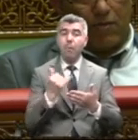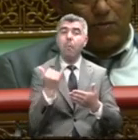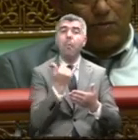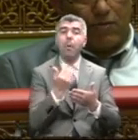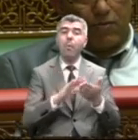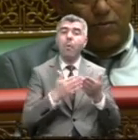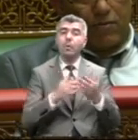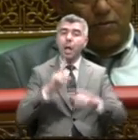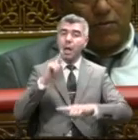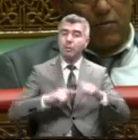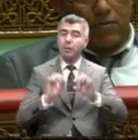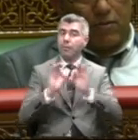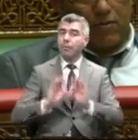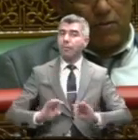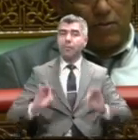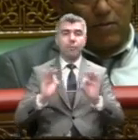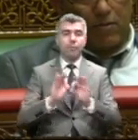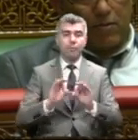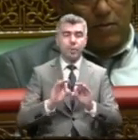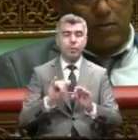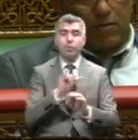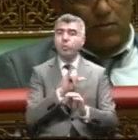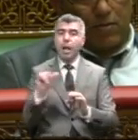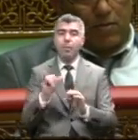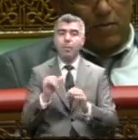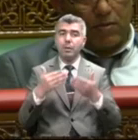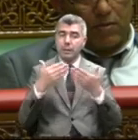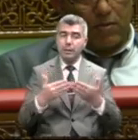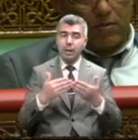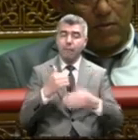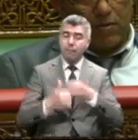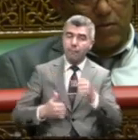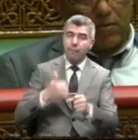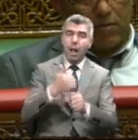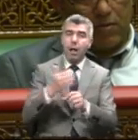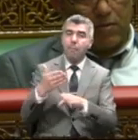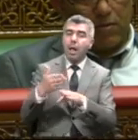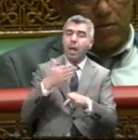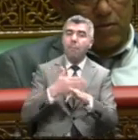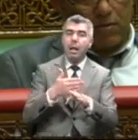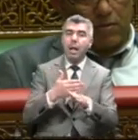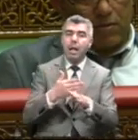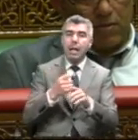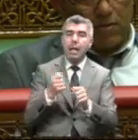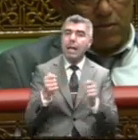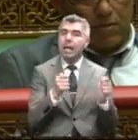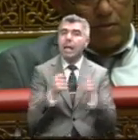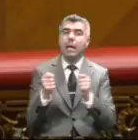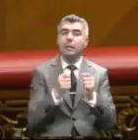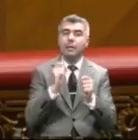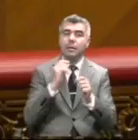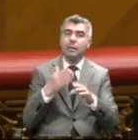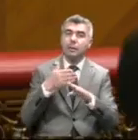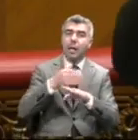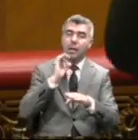وكترفض لانه ما يمكنش هذه السنه وما تعطوناش اجراءات قبل عيد الاضحى اللي كتضمن جميع المواطنين